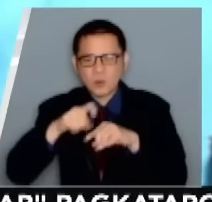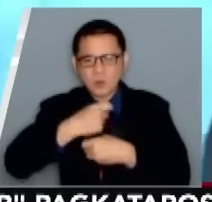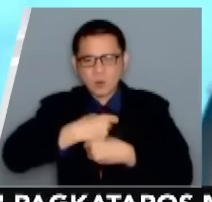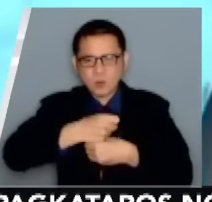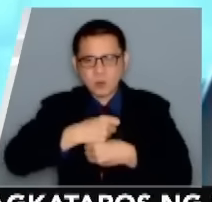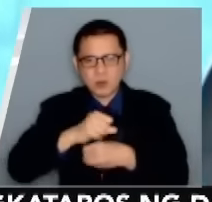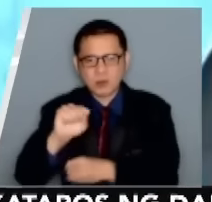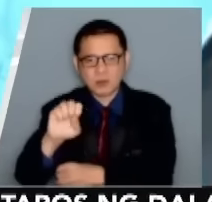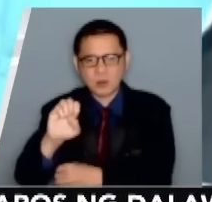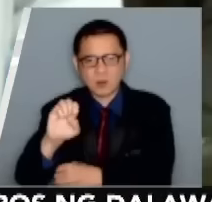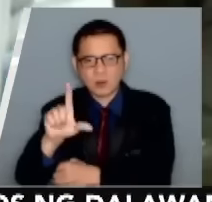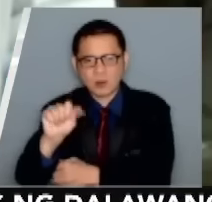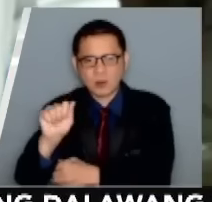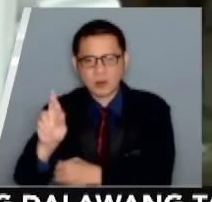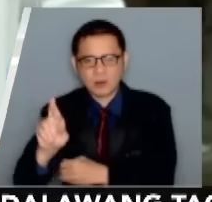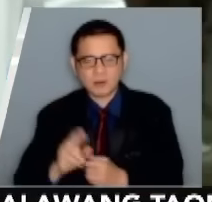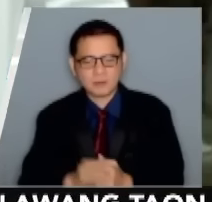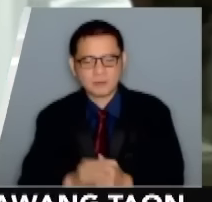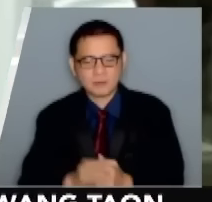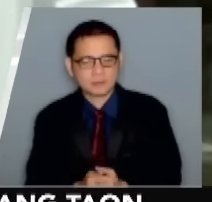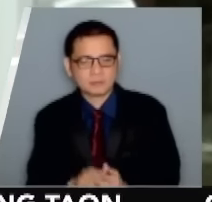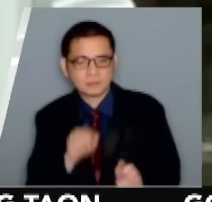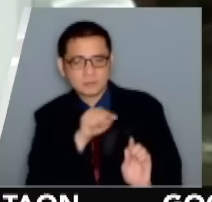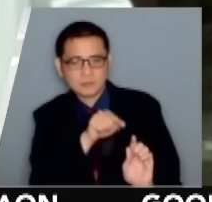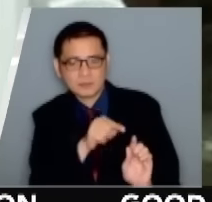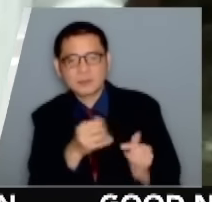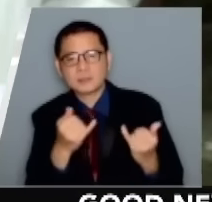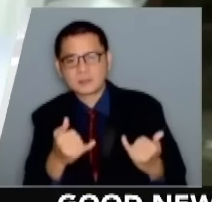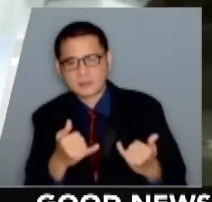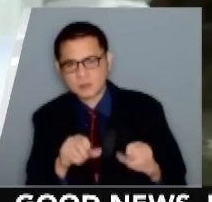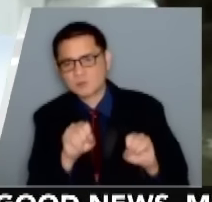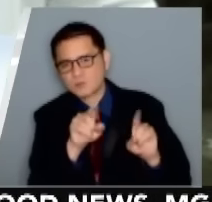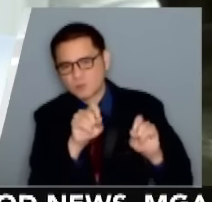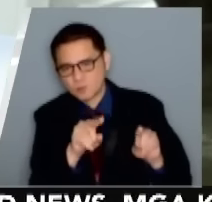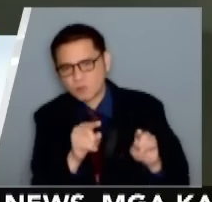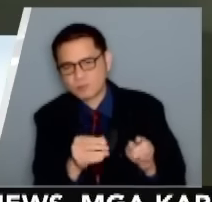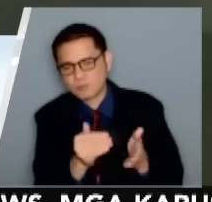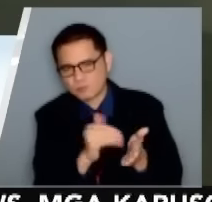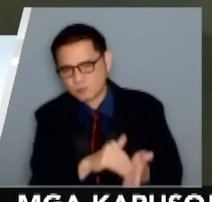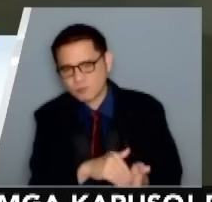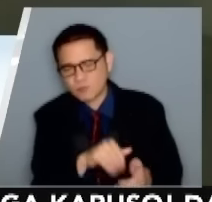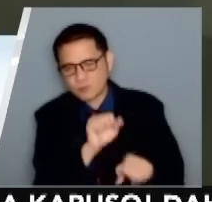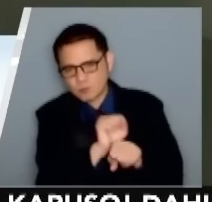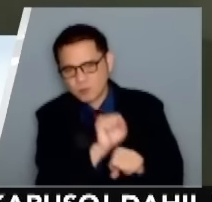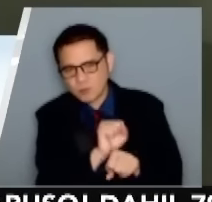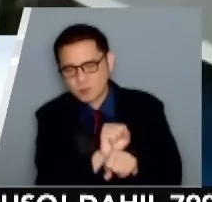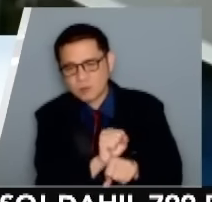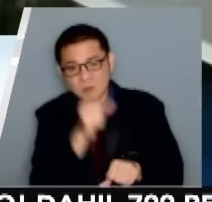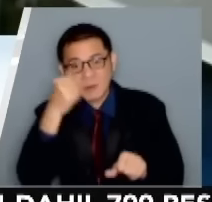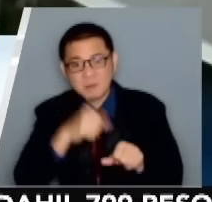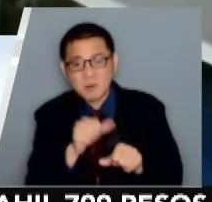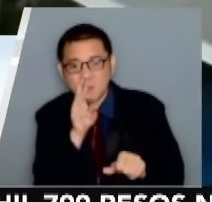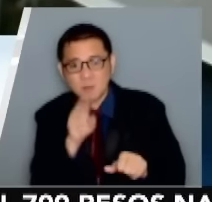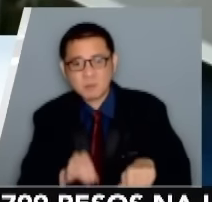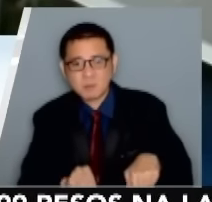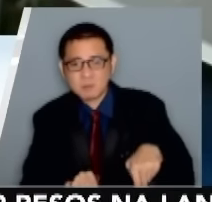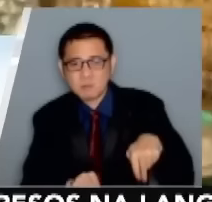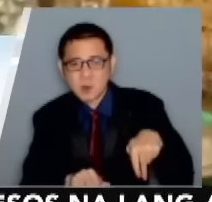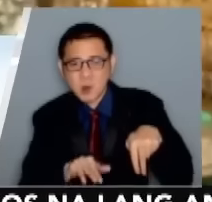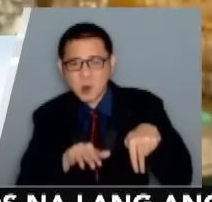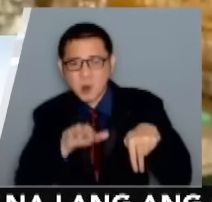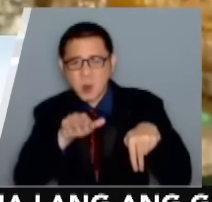naman sa pagtitinda si Aling Rodelia ngayong humupa na ang baha mula sa hanggang bewang nitong taas. Kasalukuyang ipinapatupad ang price freeze sa